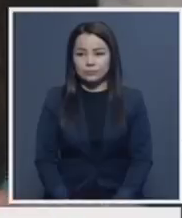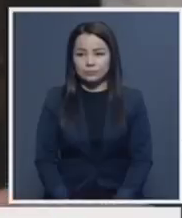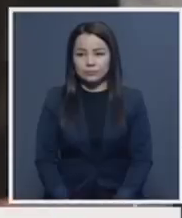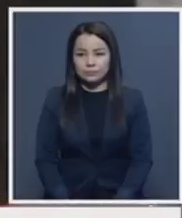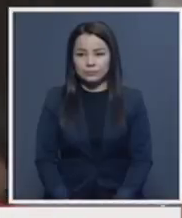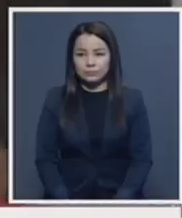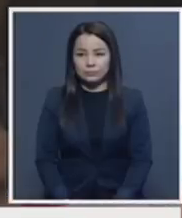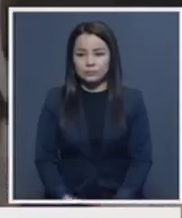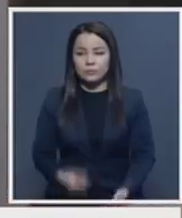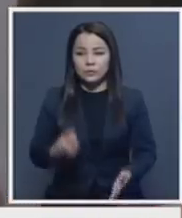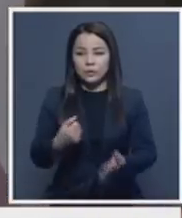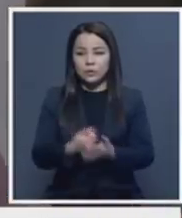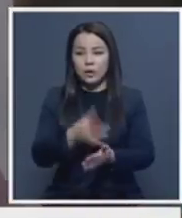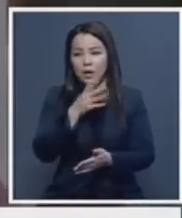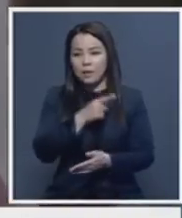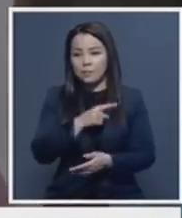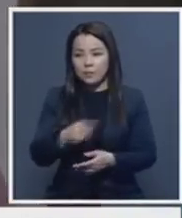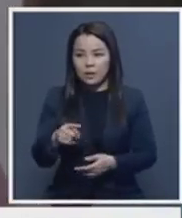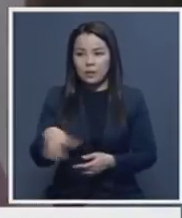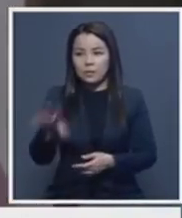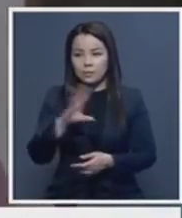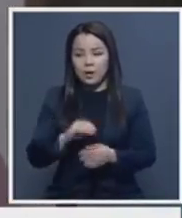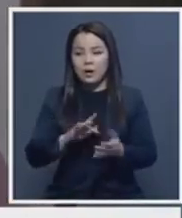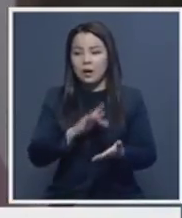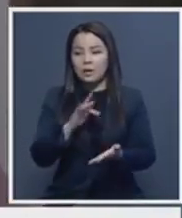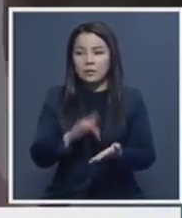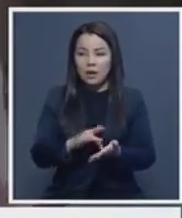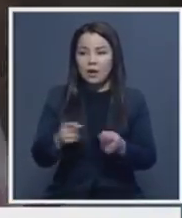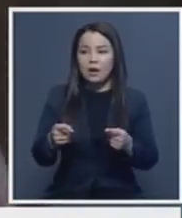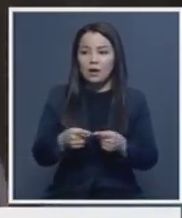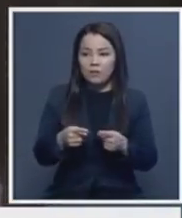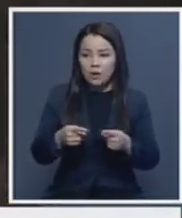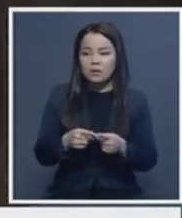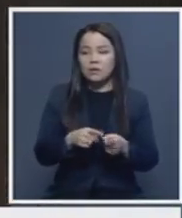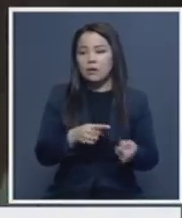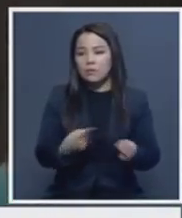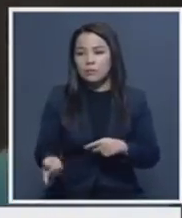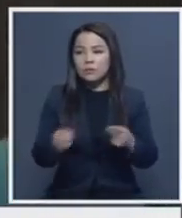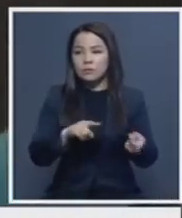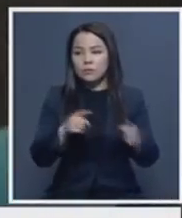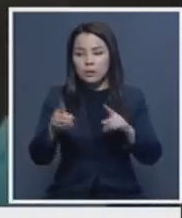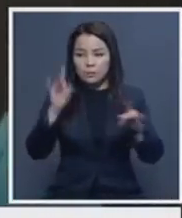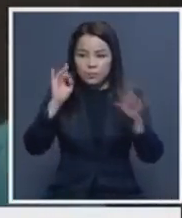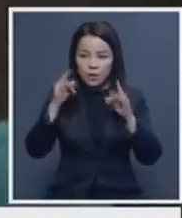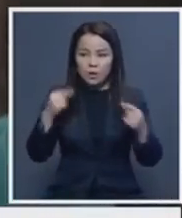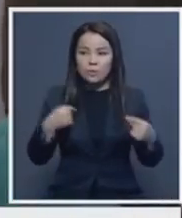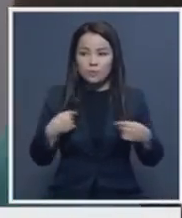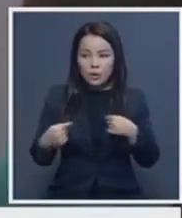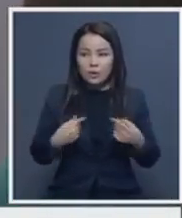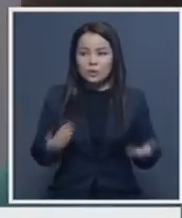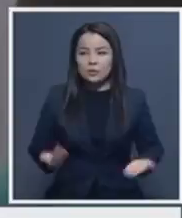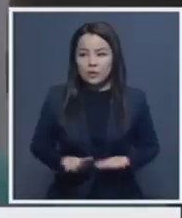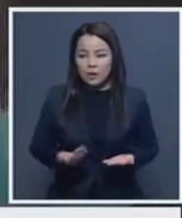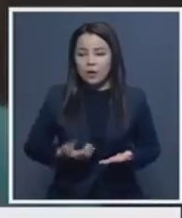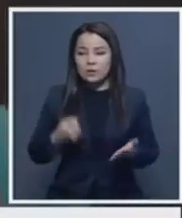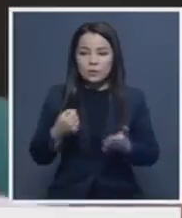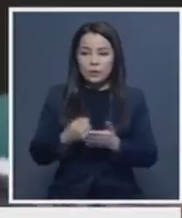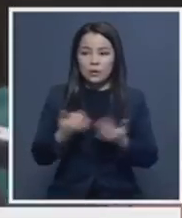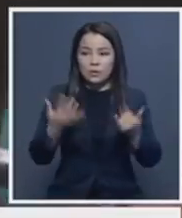Осы уақытқа дейін біздер бүткіл қаланың бүткіл квартираларын жалдап жүрдік. Осы бүгінгі күнге дейін